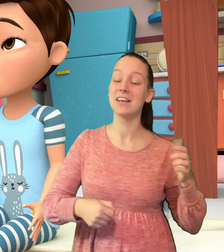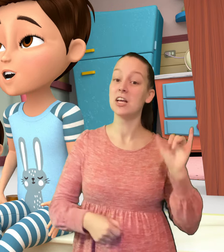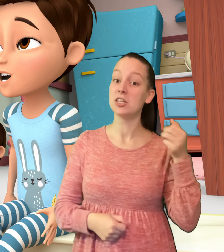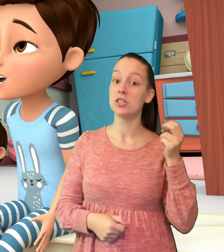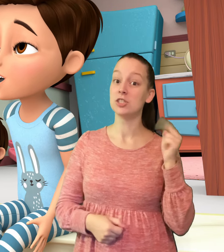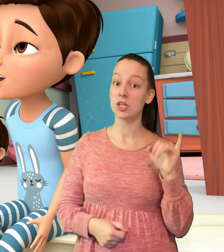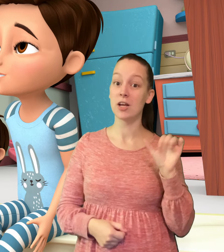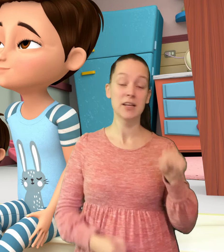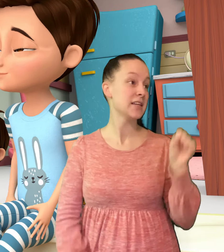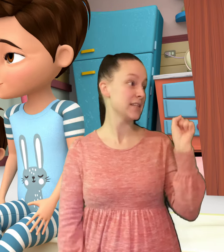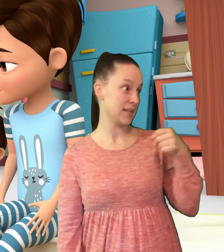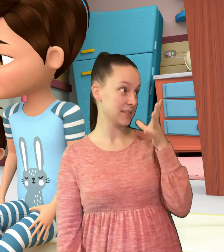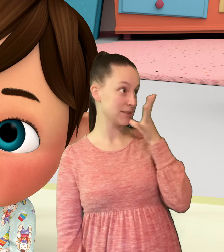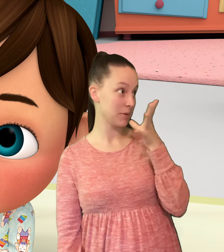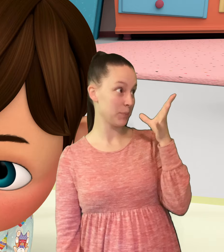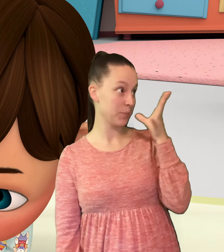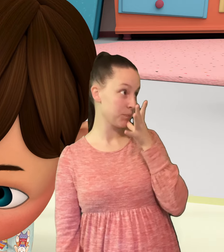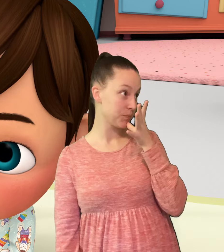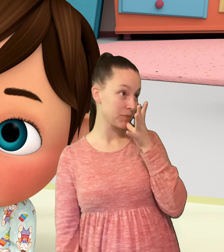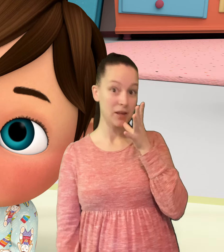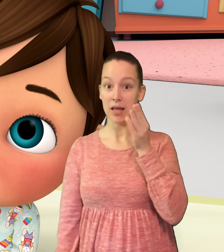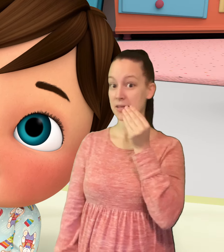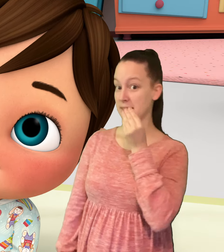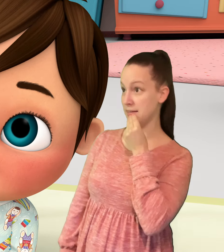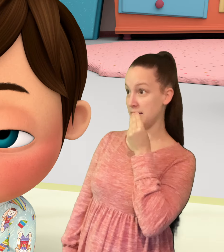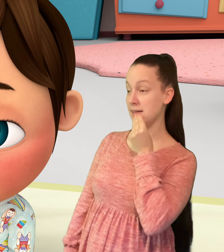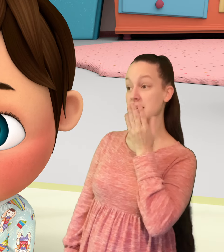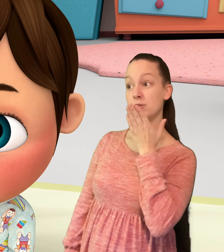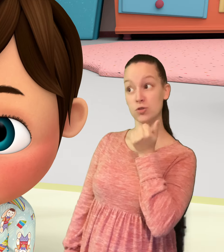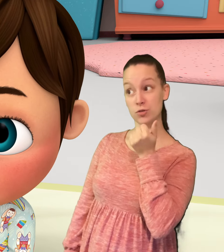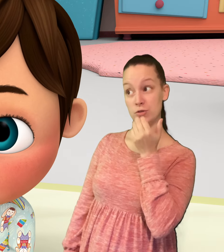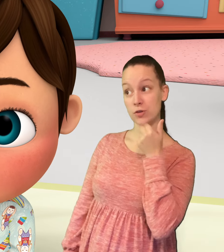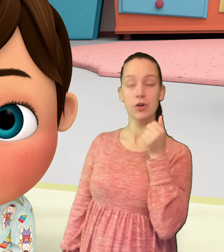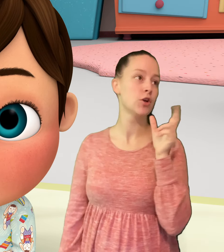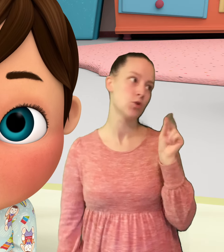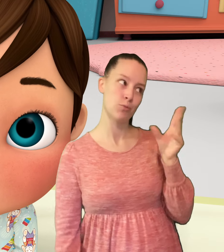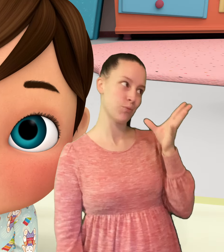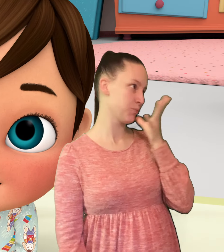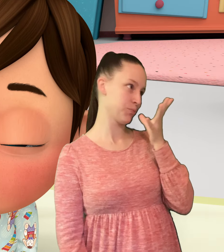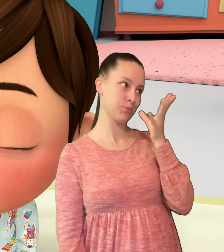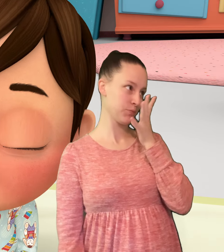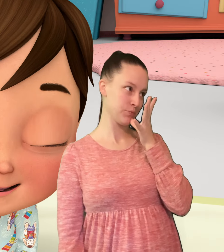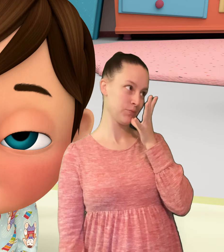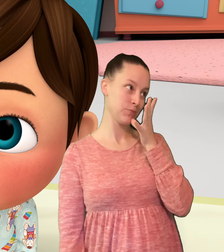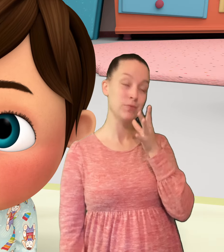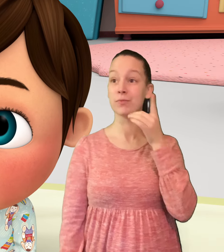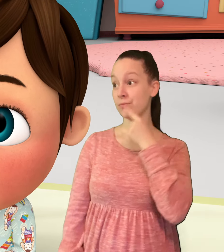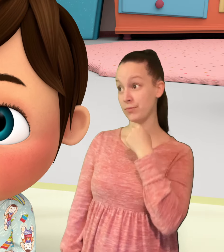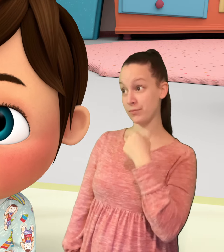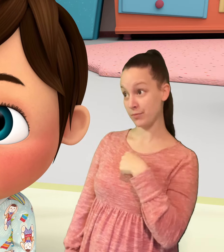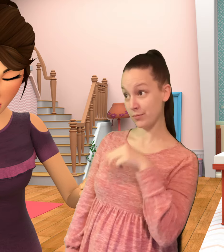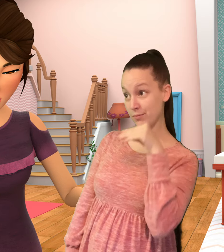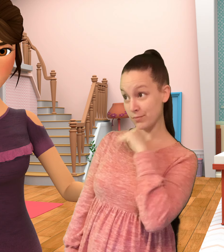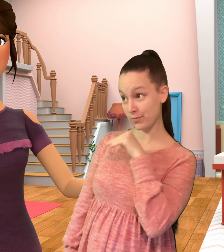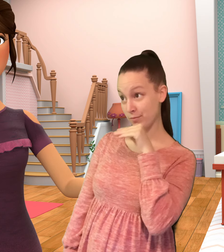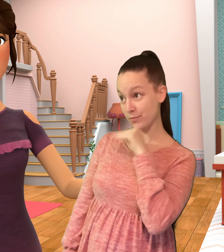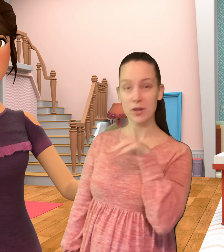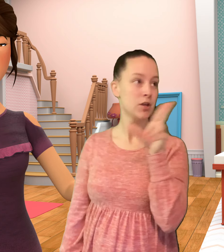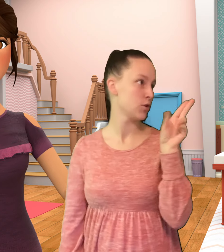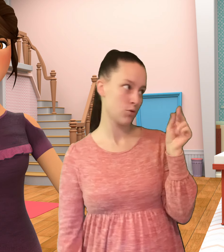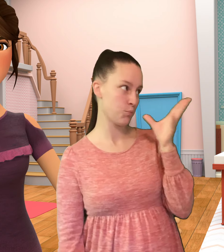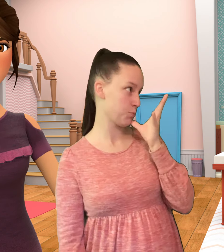ママジョニージョニーはいママお食べたイマンマ